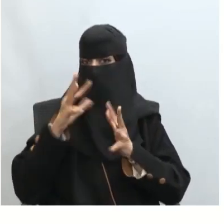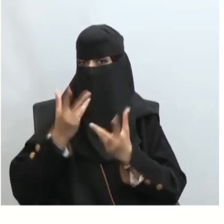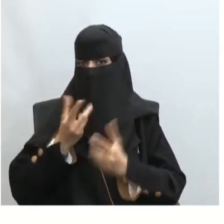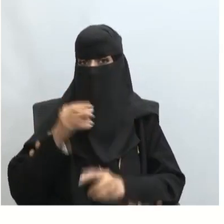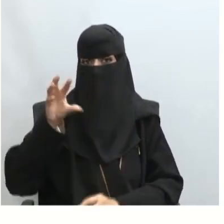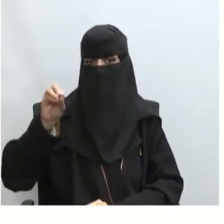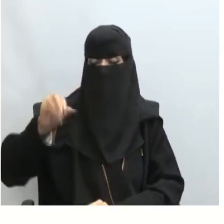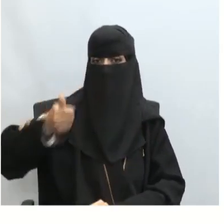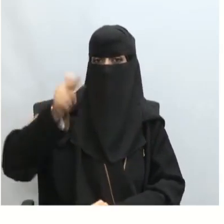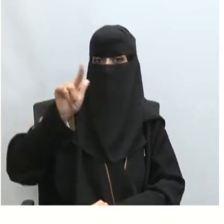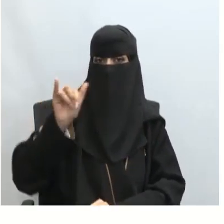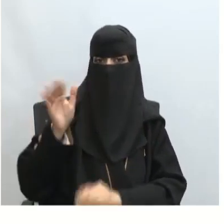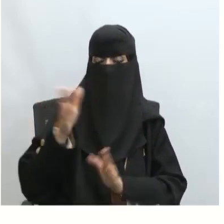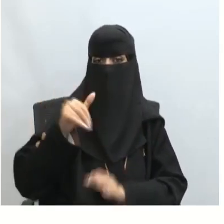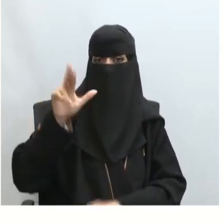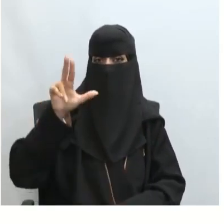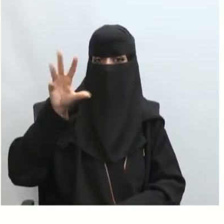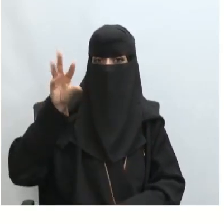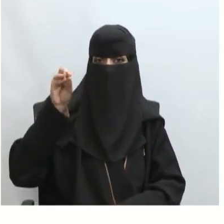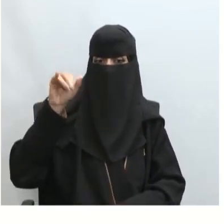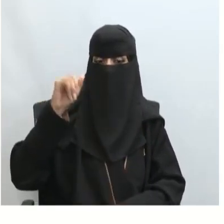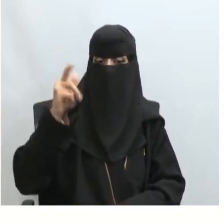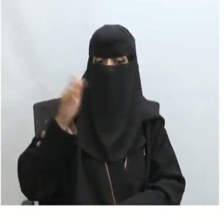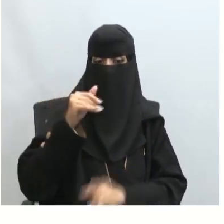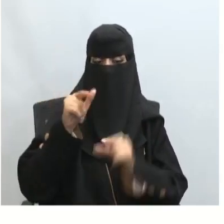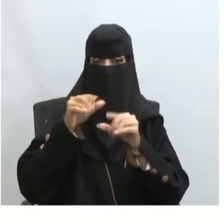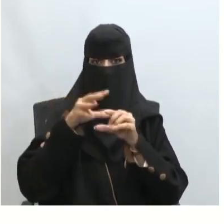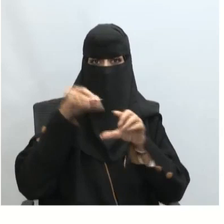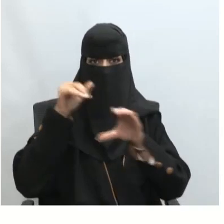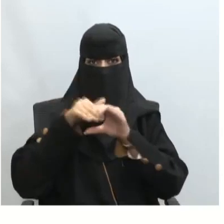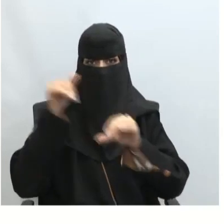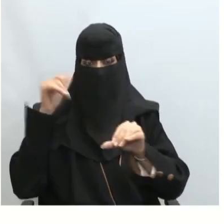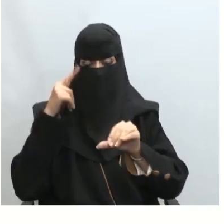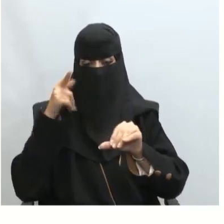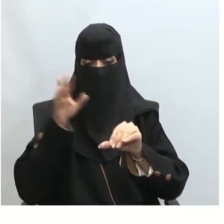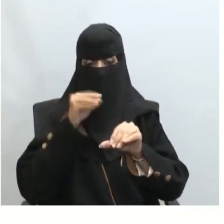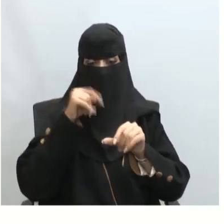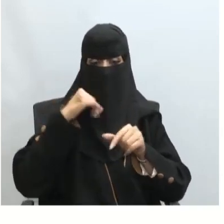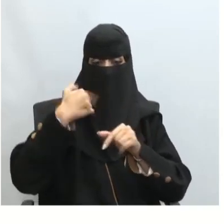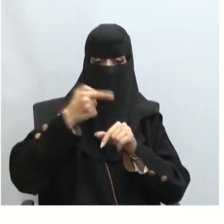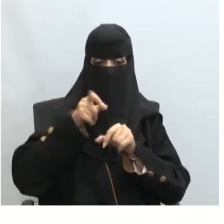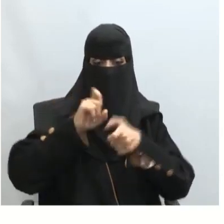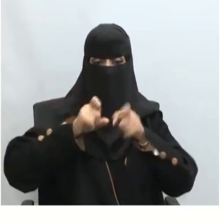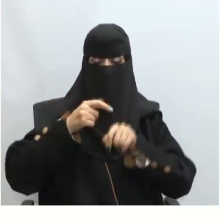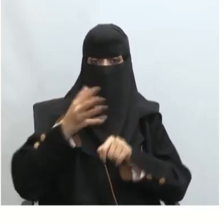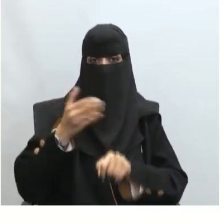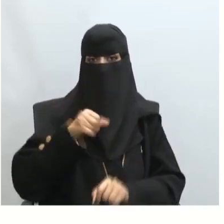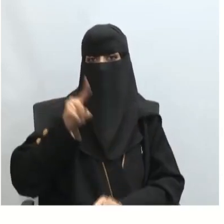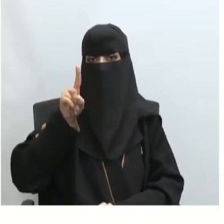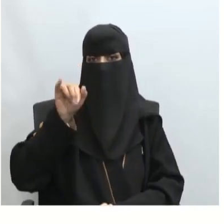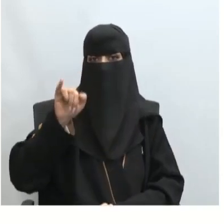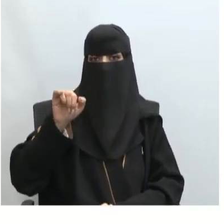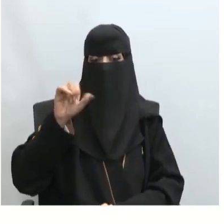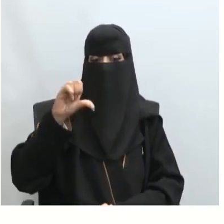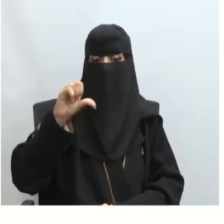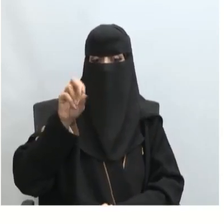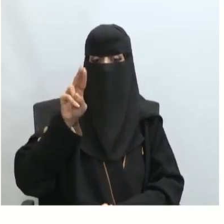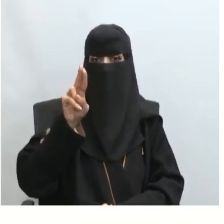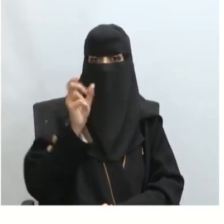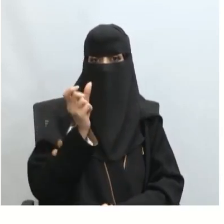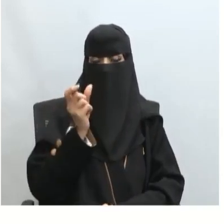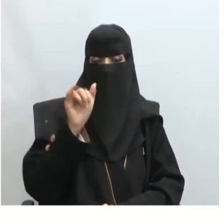هاليد هيدروجين منها ليد الكيل بعد ذلك تكون الالكين وهو